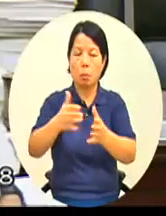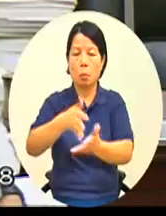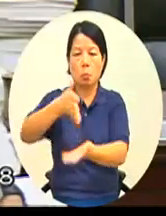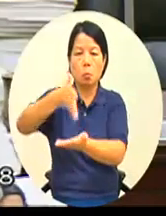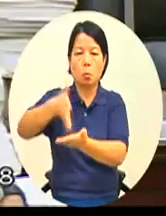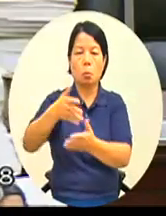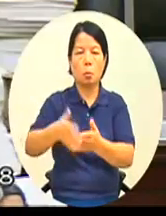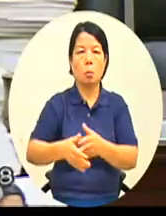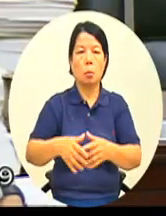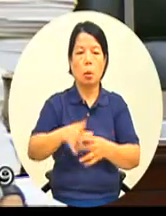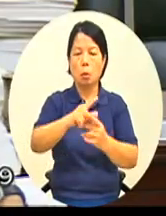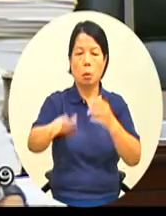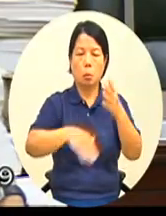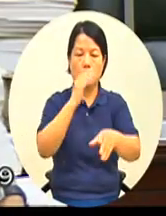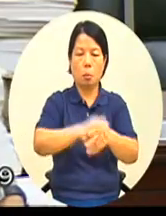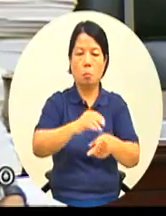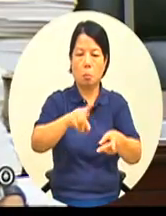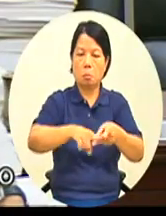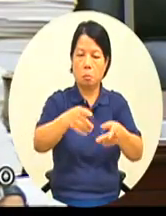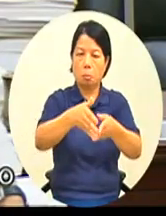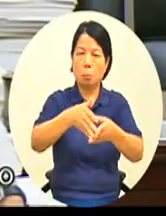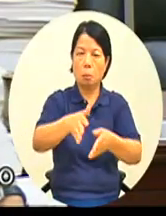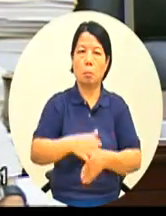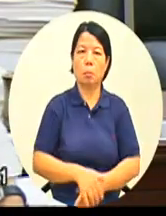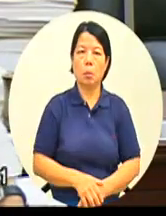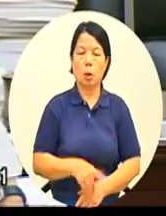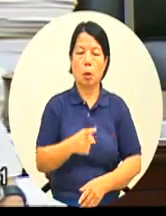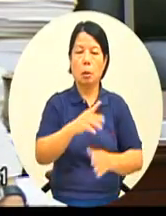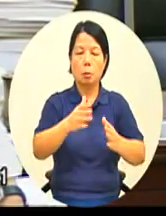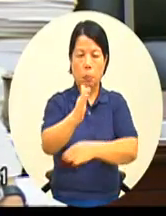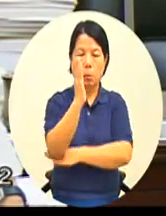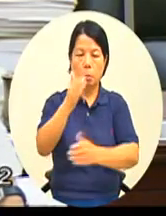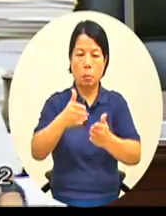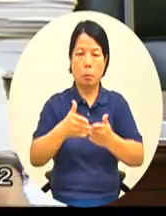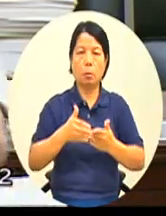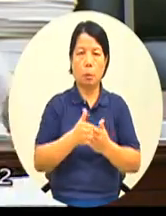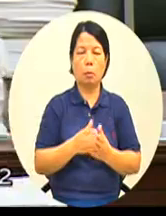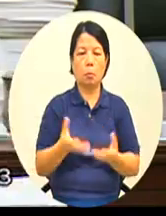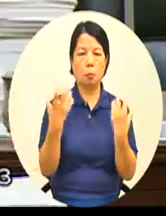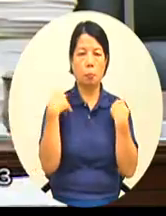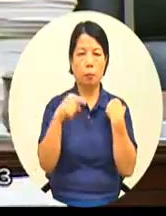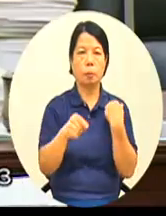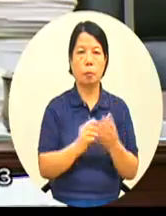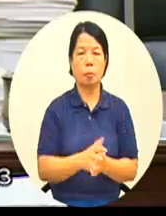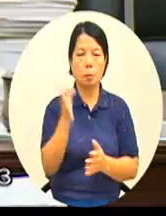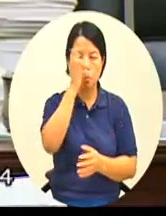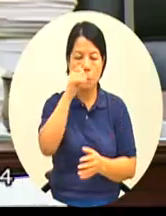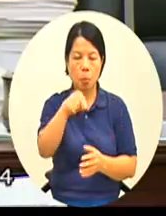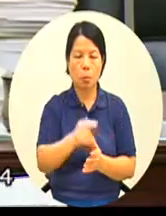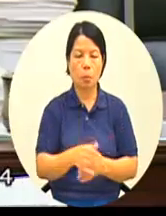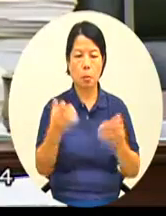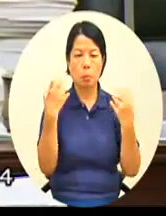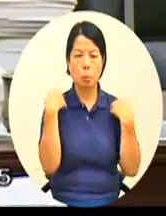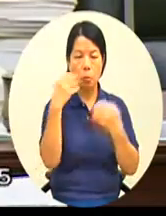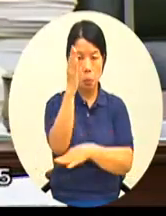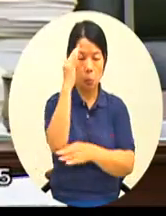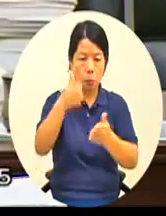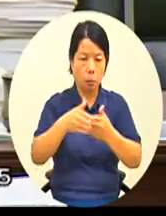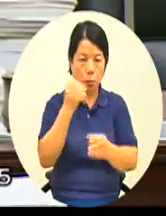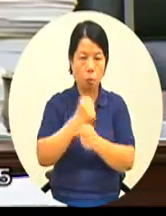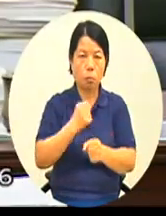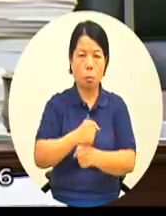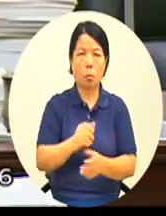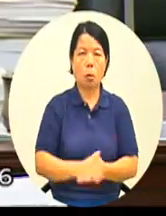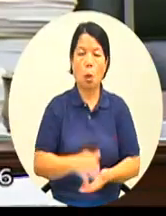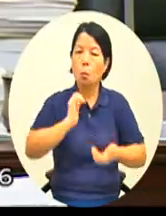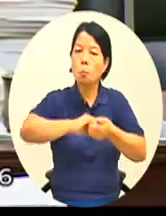大的一个成本。我觉得政府能够扮演的角色是应该真的是找政府要做的政府做，政府如果不一